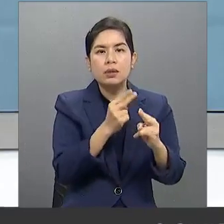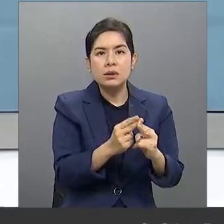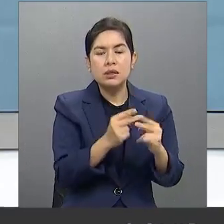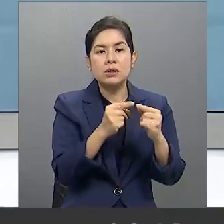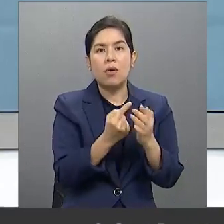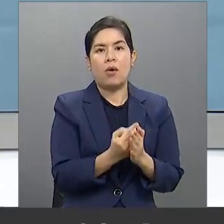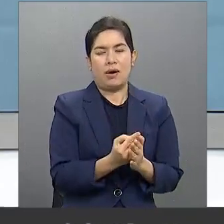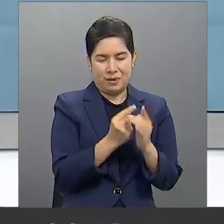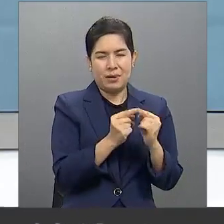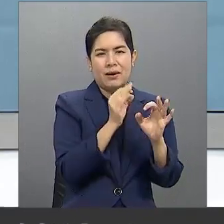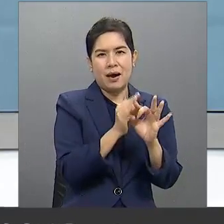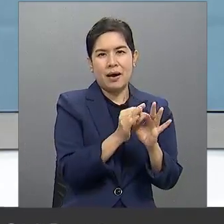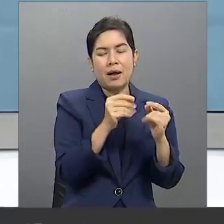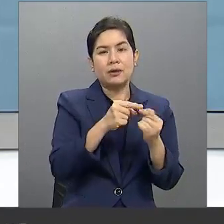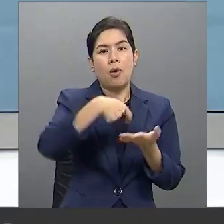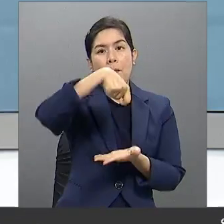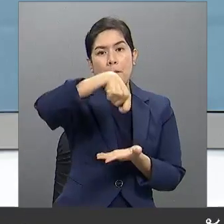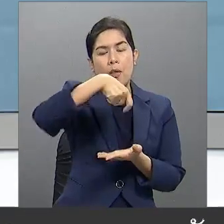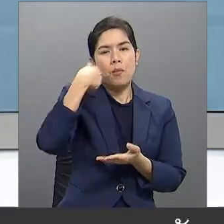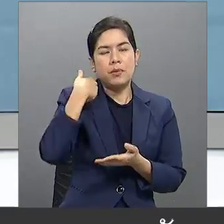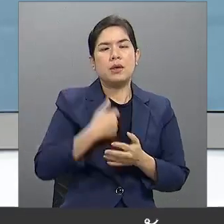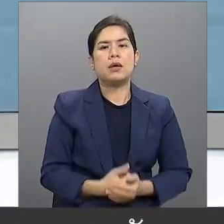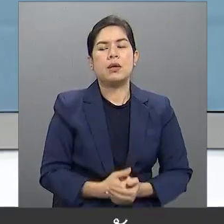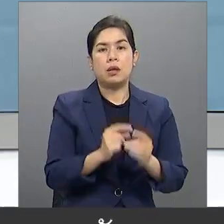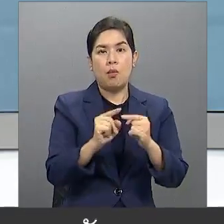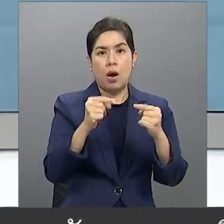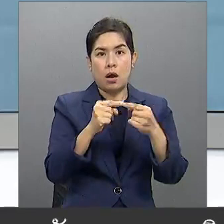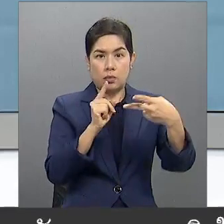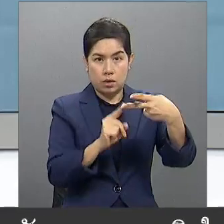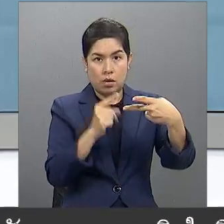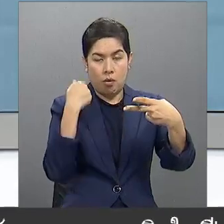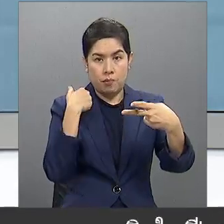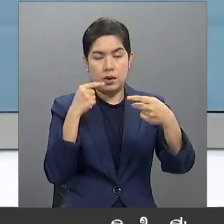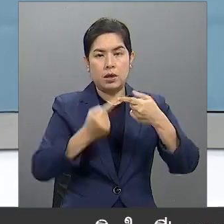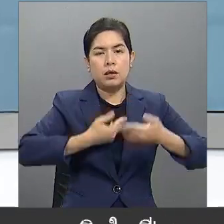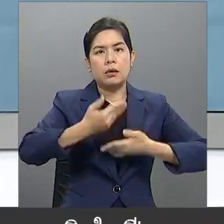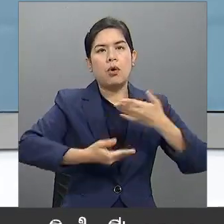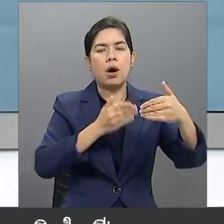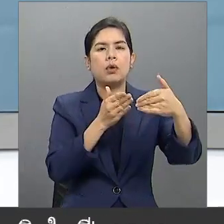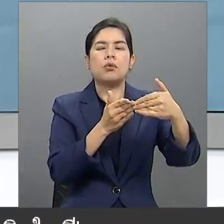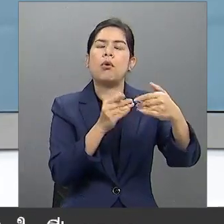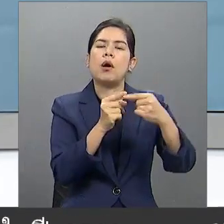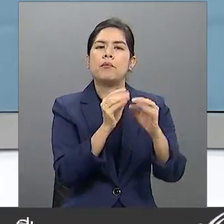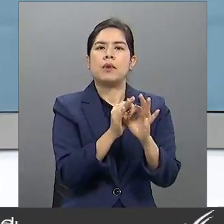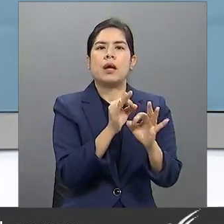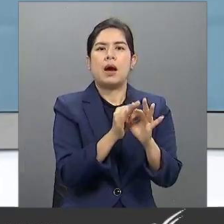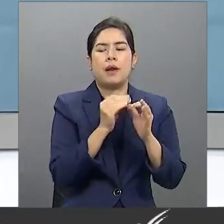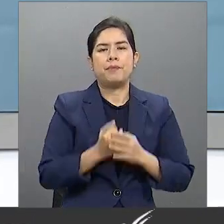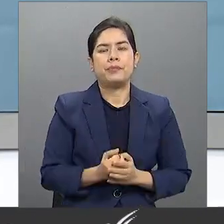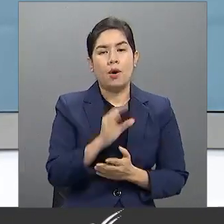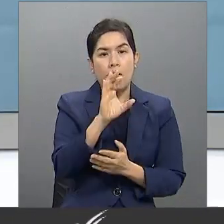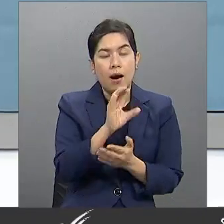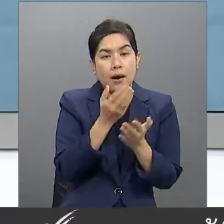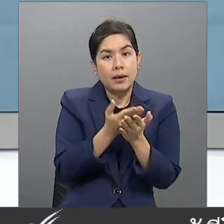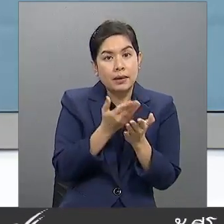ราชนะเพิ่มอีก 50,000บาทแต่ว่าคราวนี้ขายผ่านธนาคารนะคะซึ่งการระดมเงินก็สมชื่อนะคะชื่อ